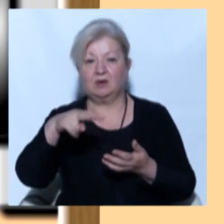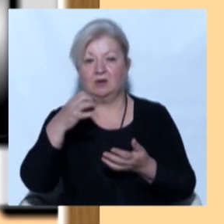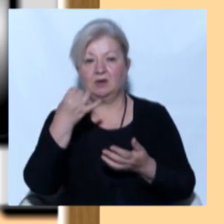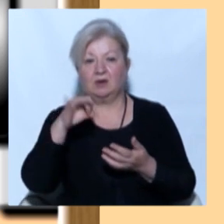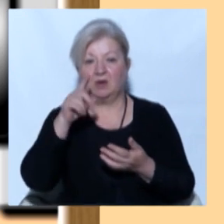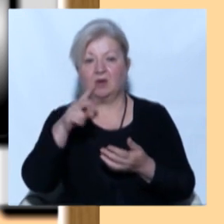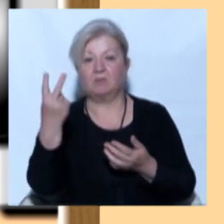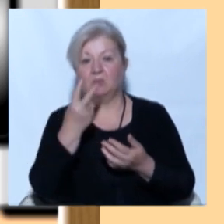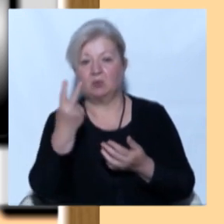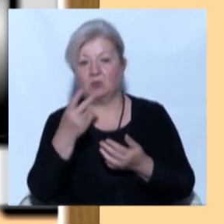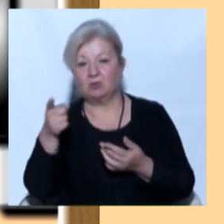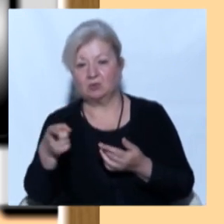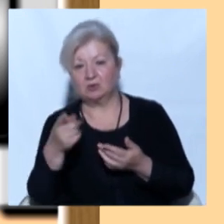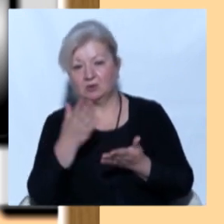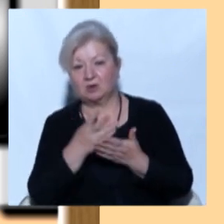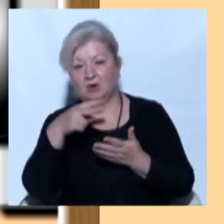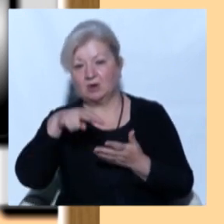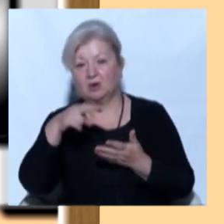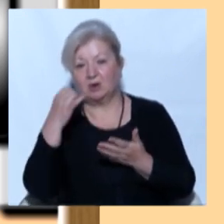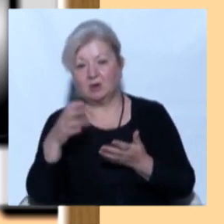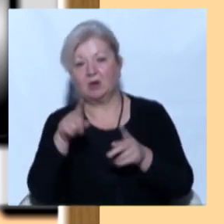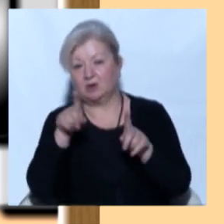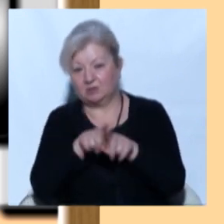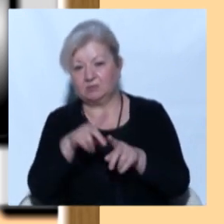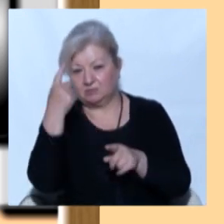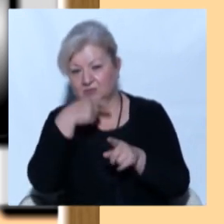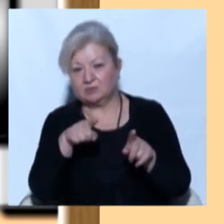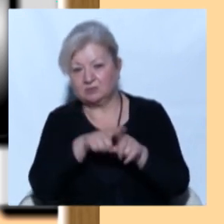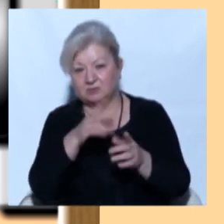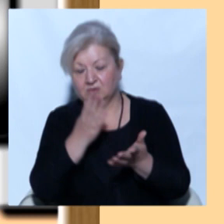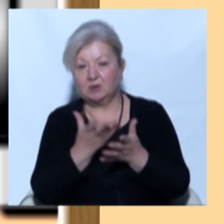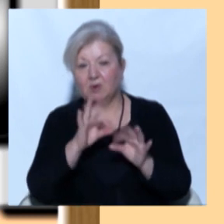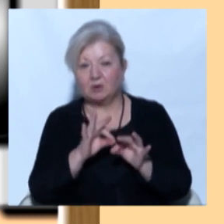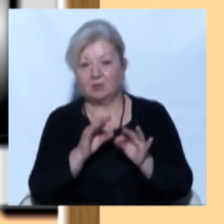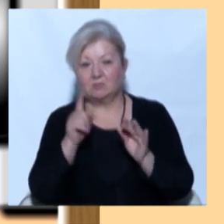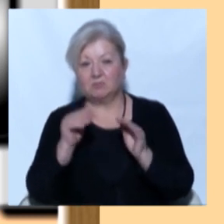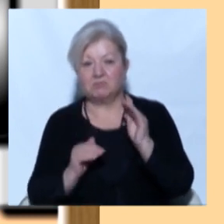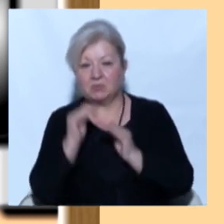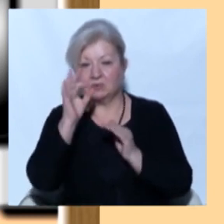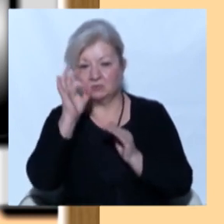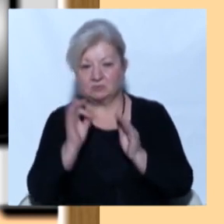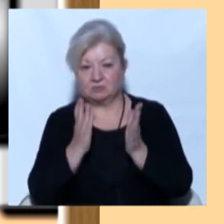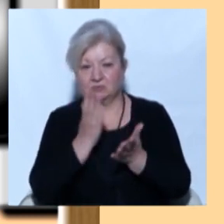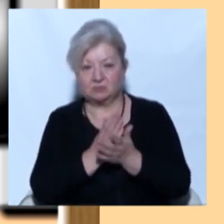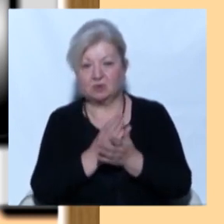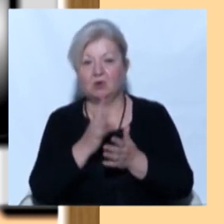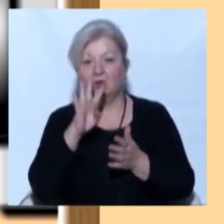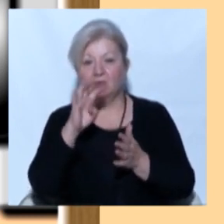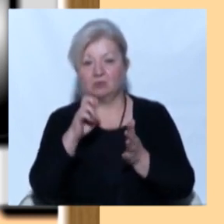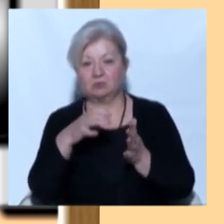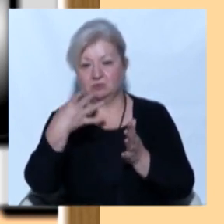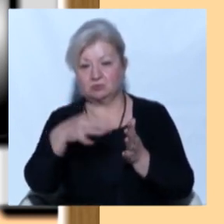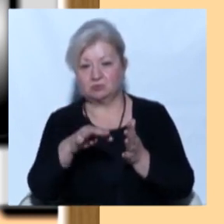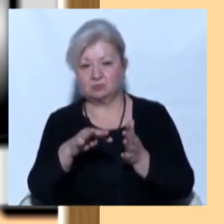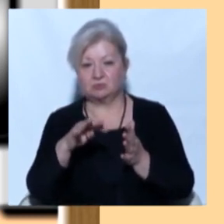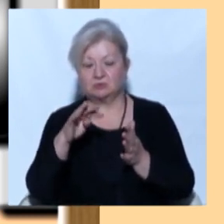ძალიან გავს, მაგრამ ორჯერ მეტი სიხშირე აქვს. ესე იგი 440 ჰერცი არის პირველი ოქტავის ლა,